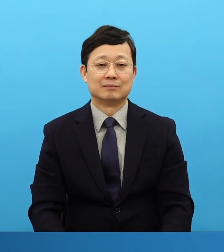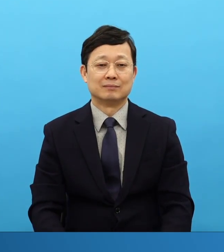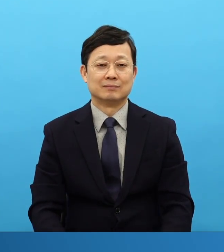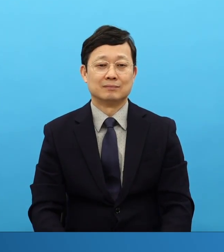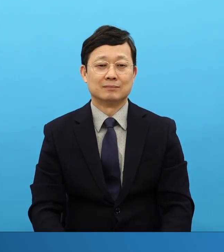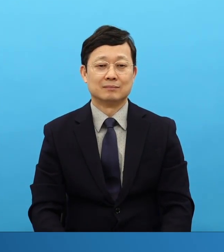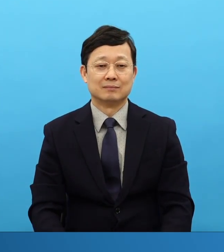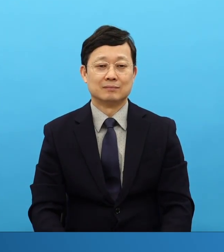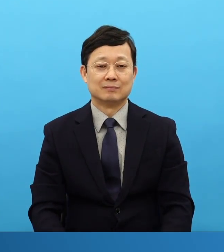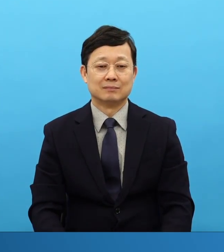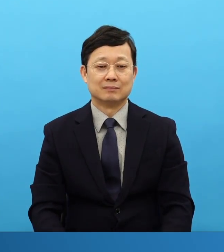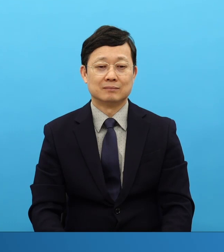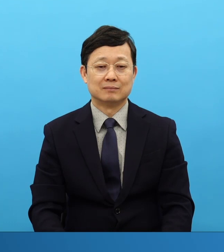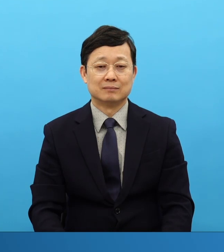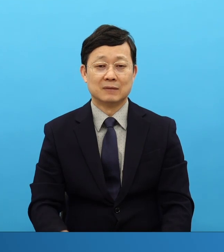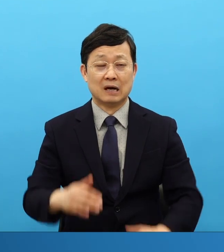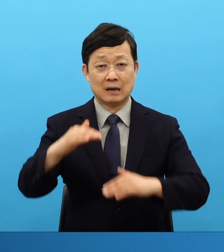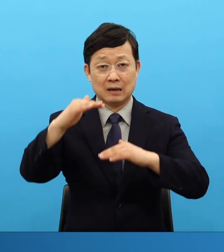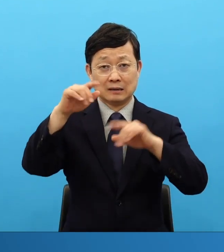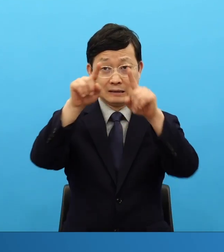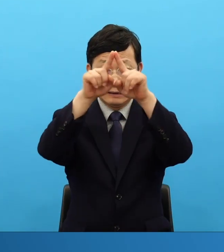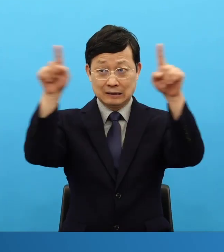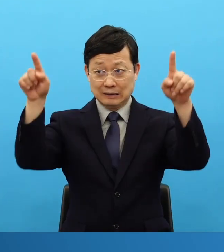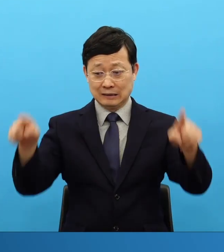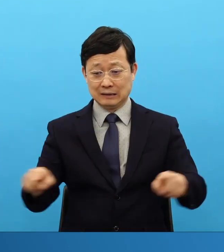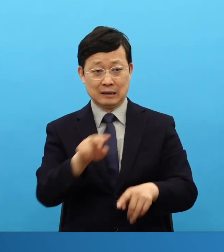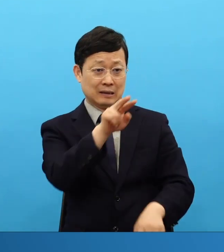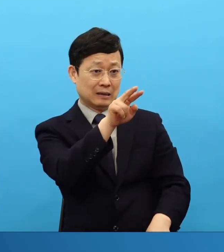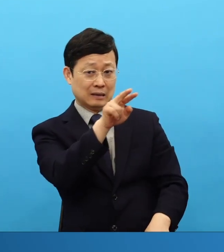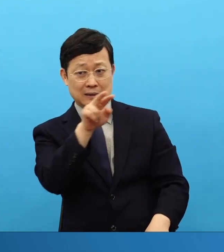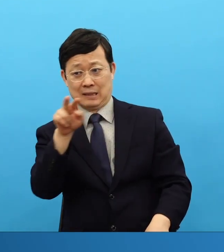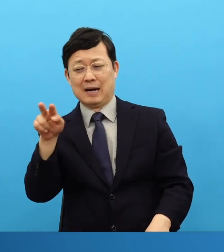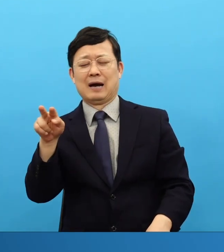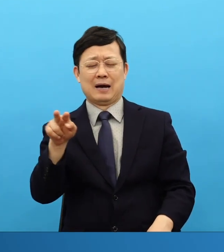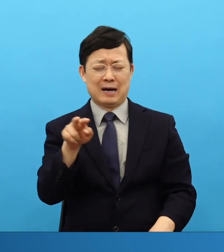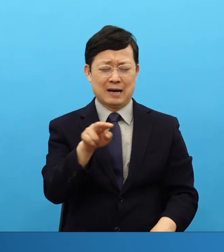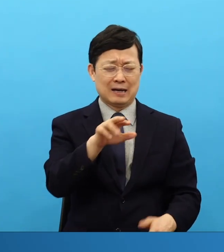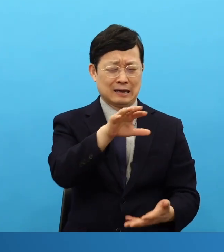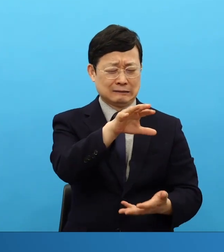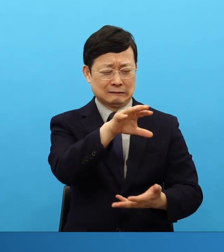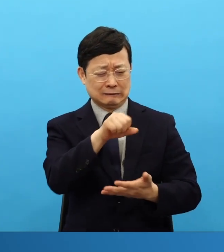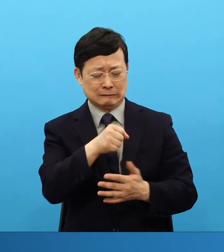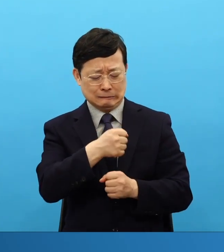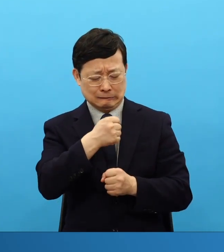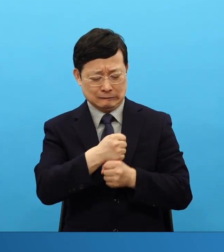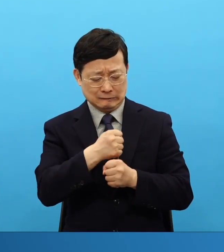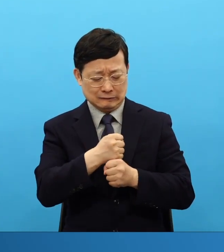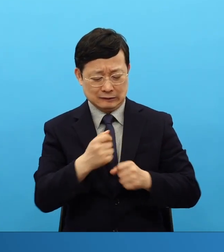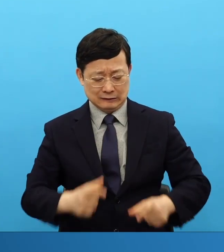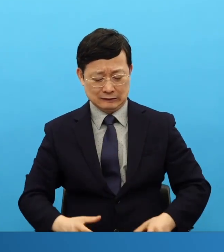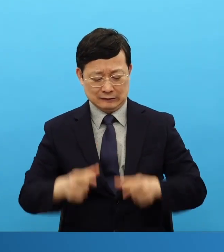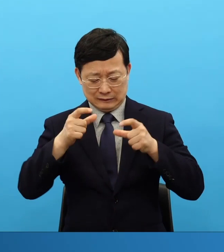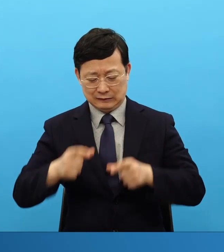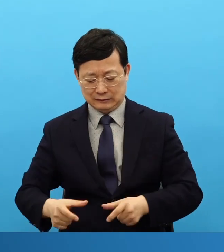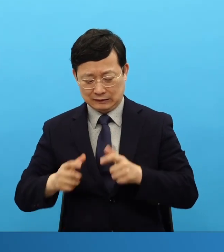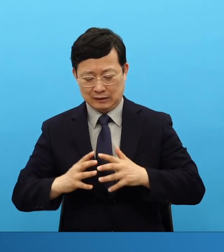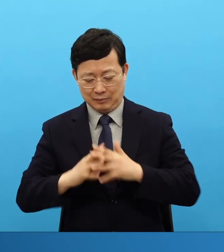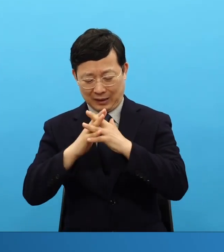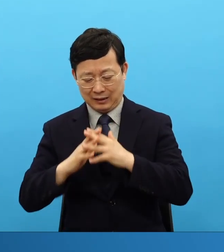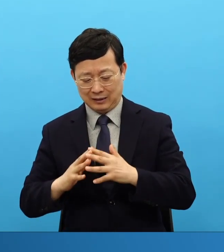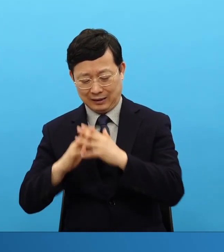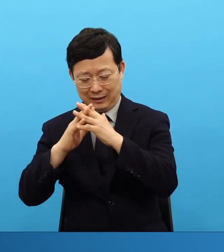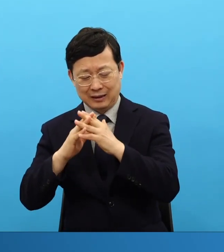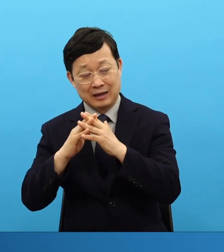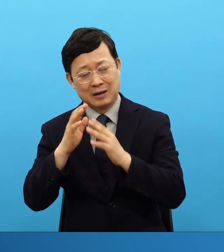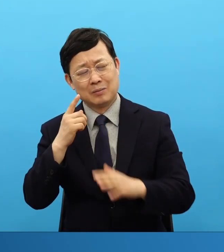여러분은 이거 만들 자격이 있습니다. 준비돼 있어요. And so you have the conditions and the right to do this. 자꾸 잔머리 돌리다가 이걸 안 돼, 이게 안 되는 거예요. But